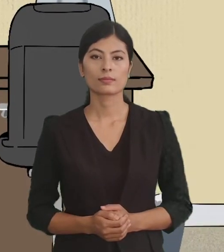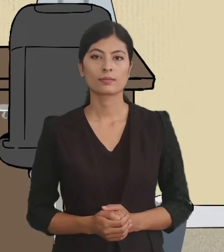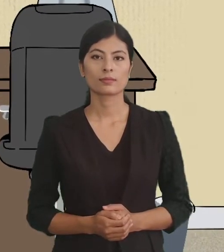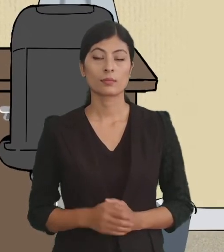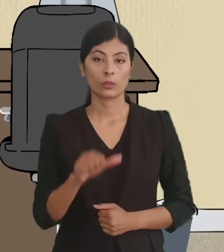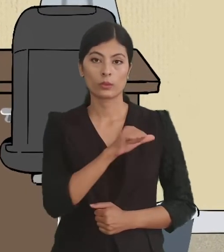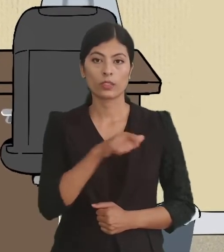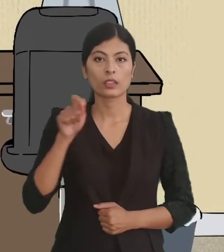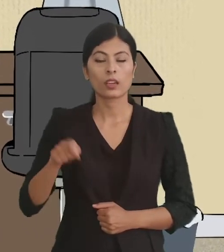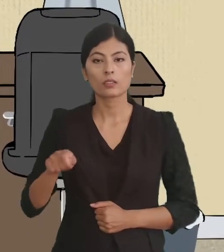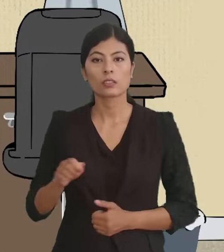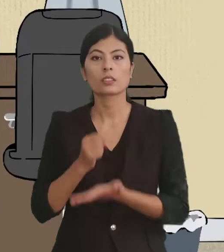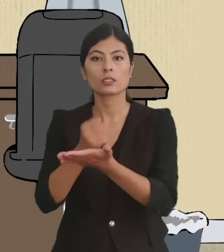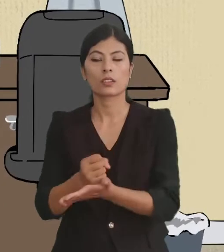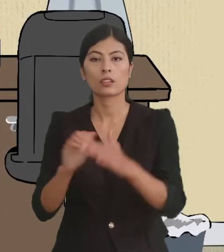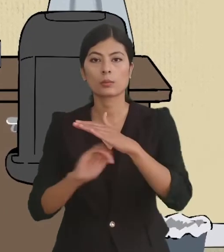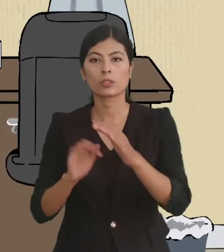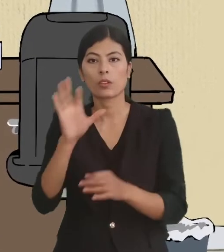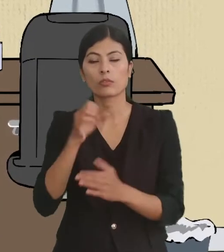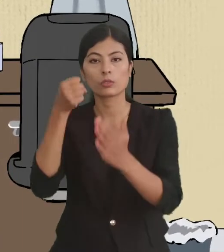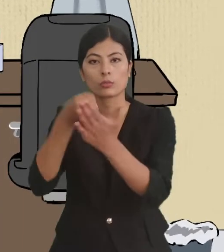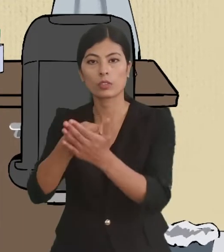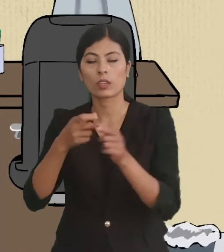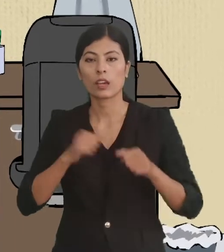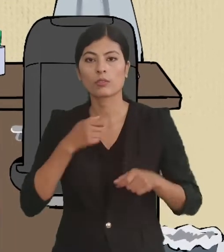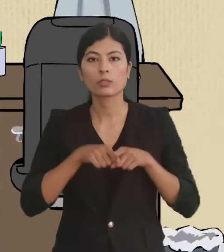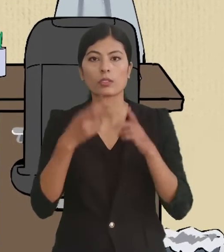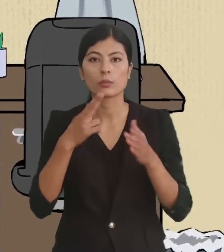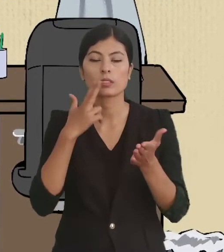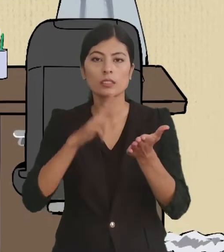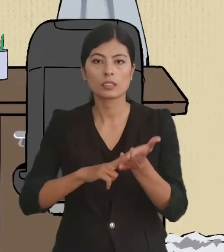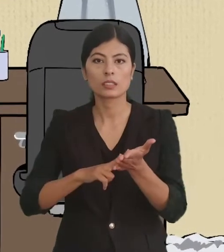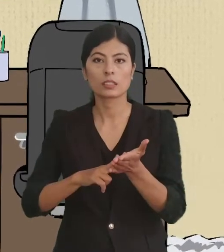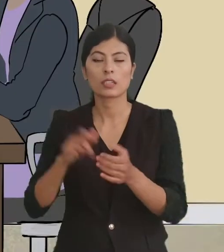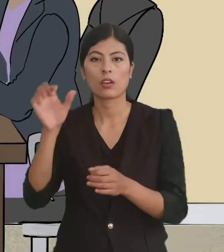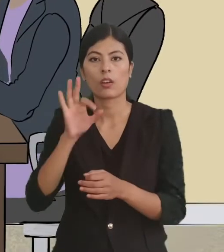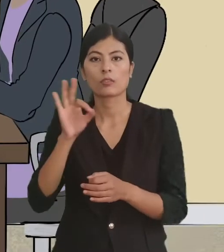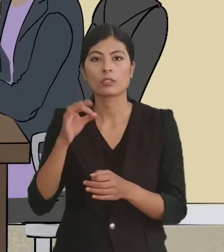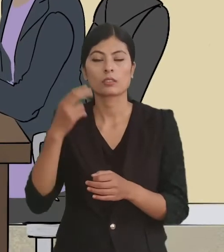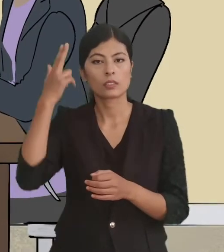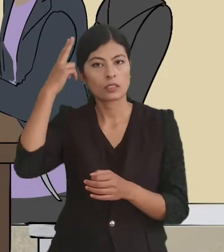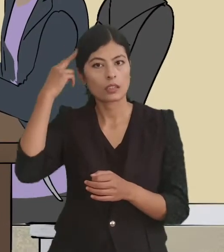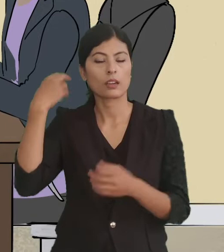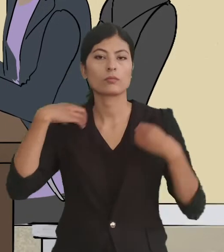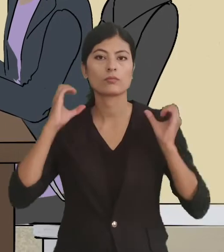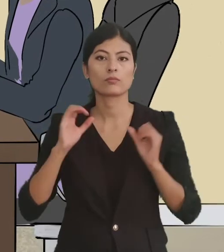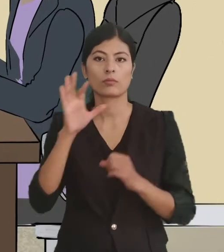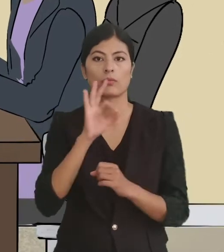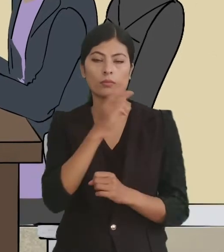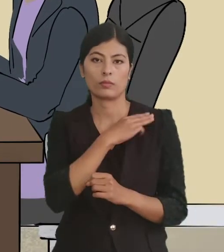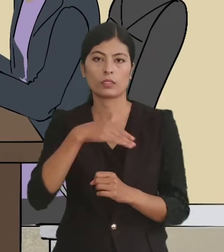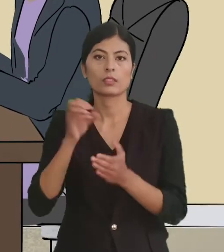कानुनी सहायता समितिका कार्यालयमा पुगिकन उनुल आफूसँग भएको पत्र कार्यालयकी अधिवक्ताकन दिनेछन्।